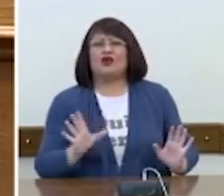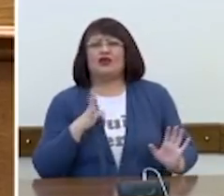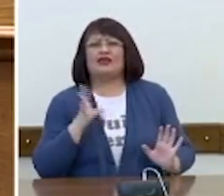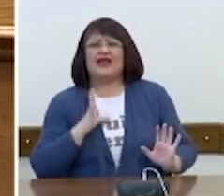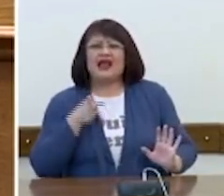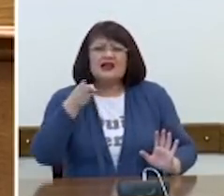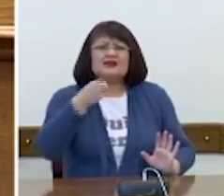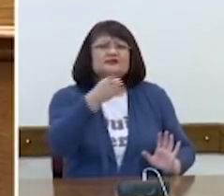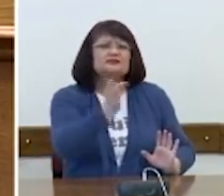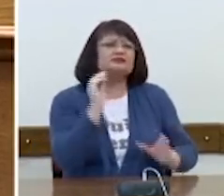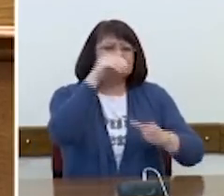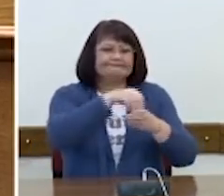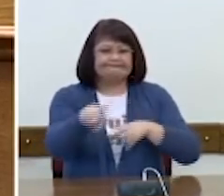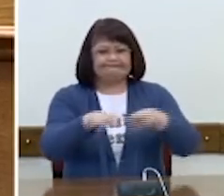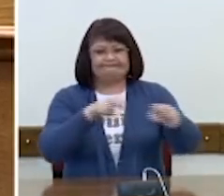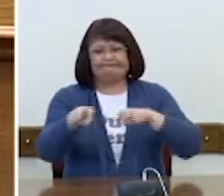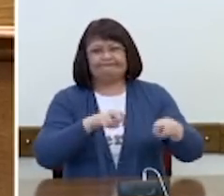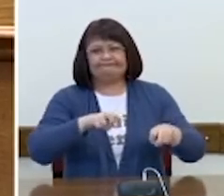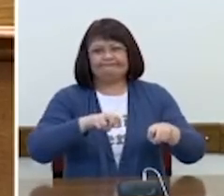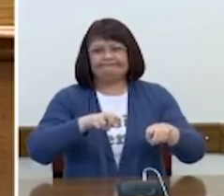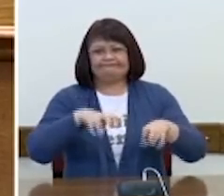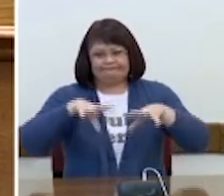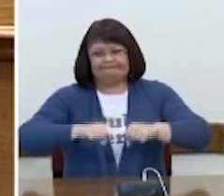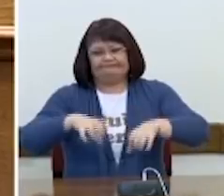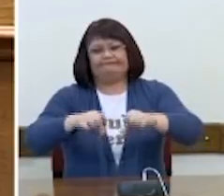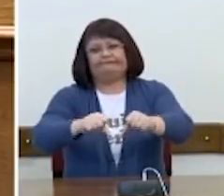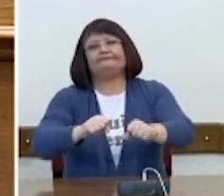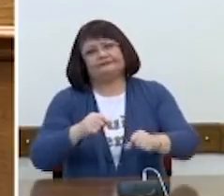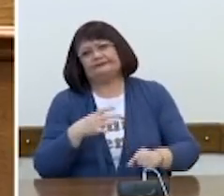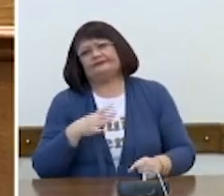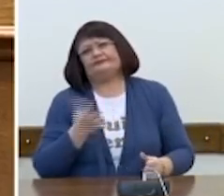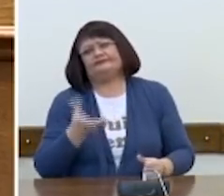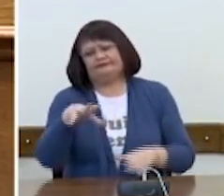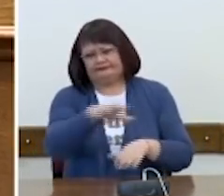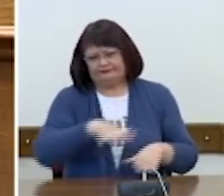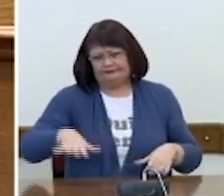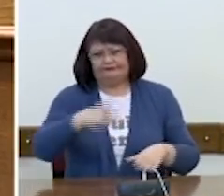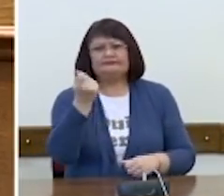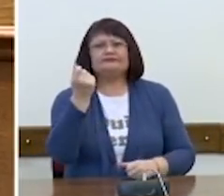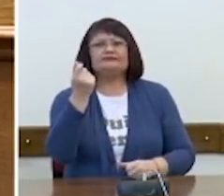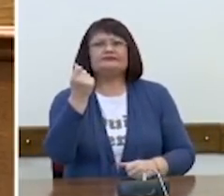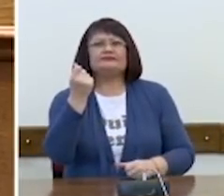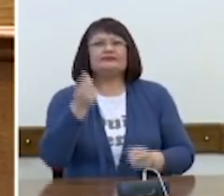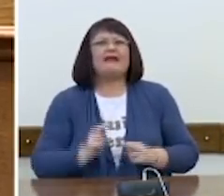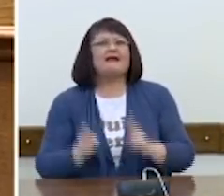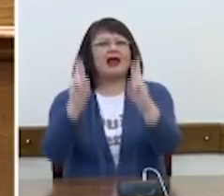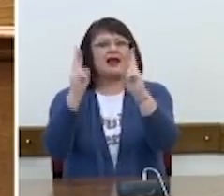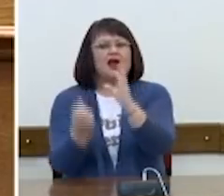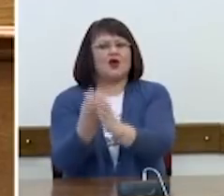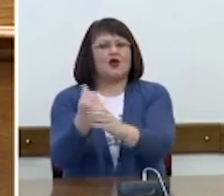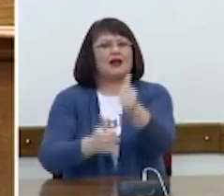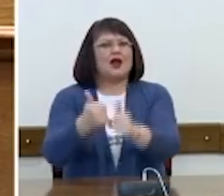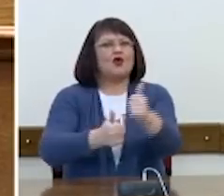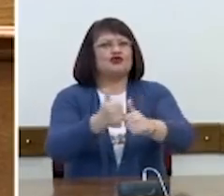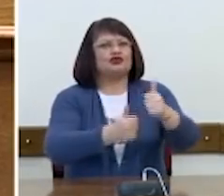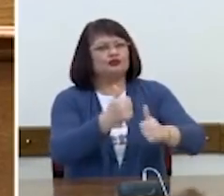στο πλιάτσικο που γίνεται στην περιοχή, στους οικονομικούς και ενεργειακούς ανταγωνισμούς που κλιμακώνονται